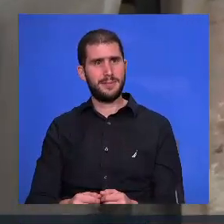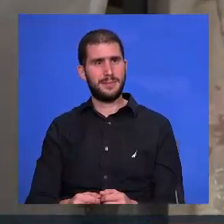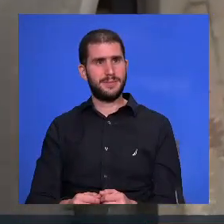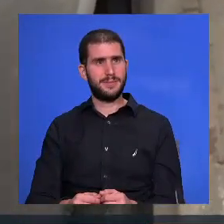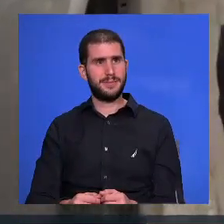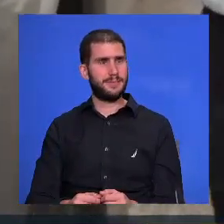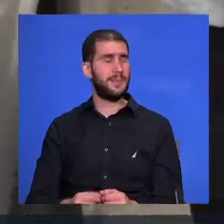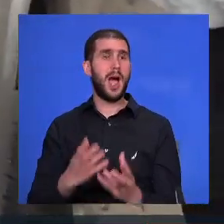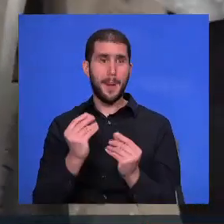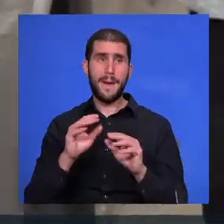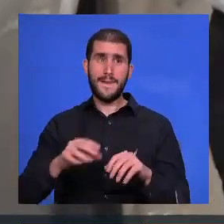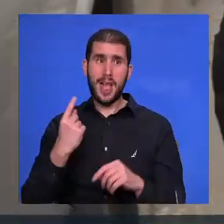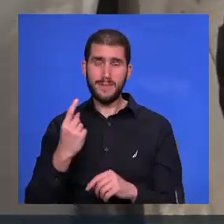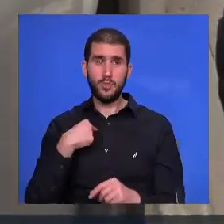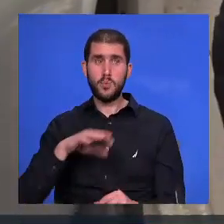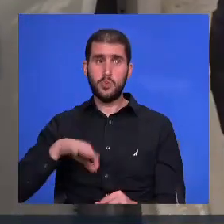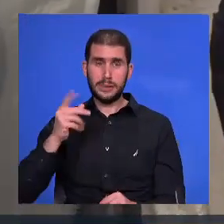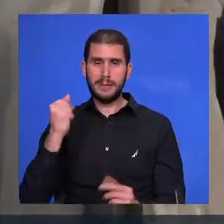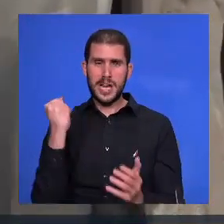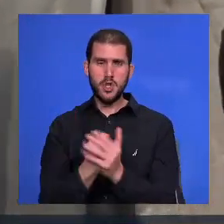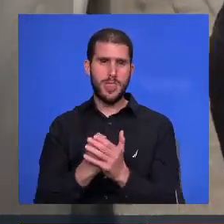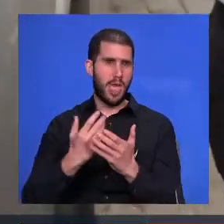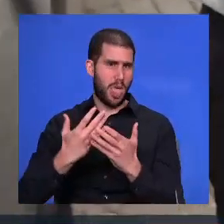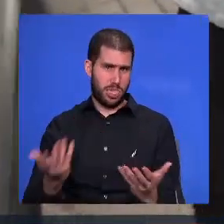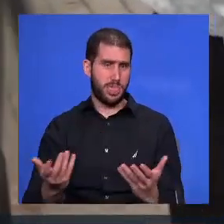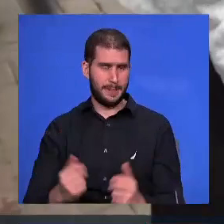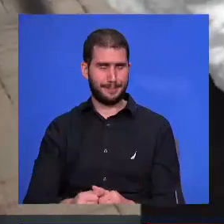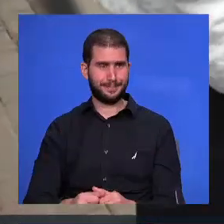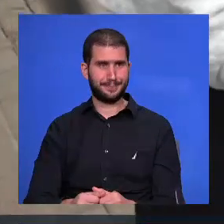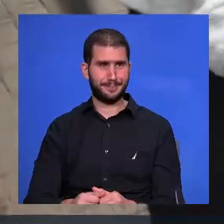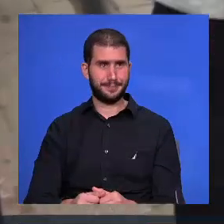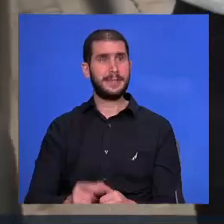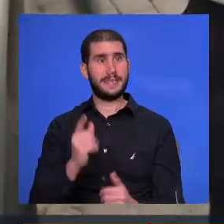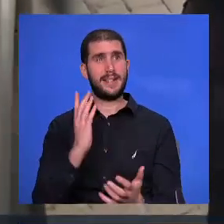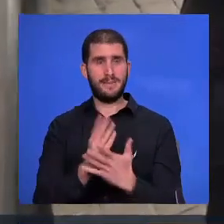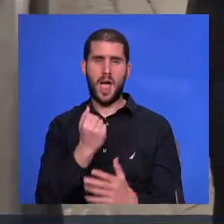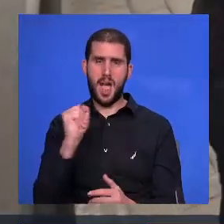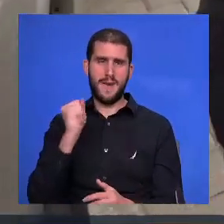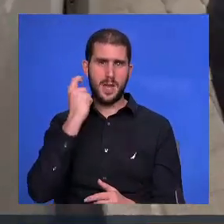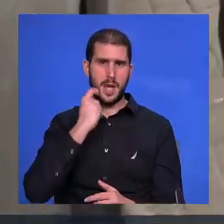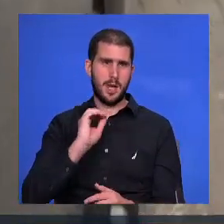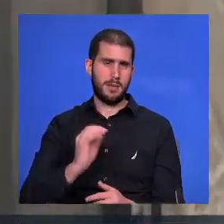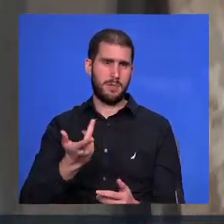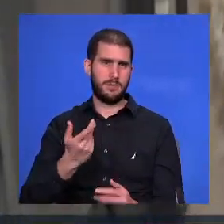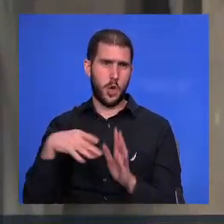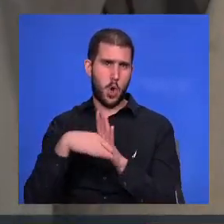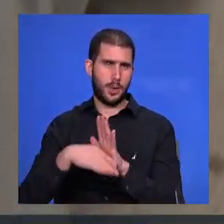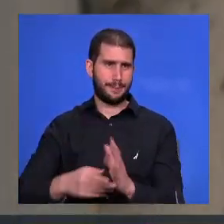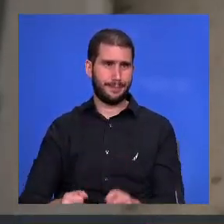לא מעט כלבים שאנחנו מוצאים הם ללא רישיונות, שזה כבר עבירה על החוק. אז